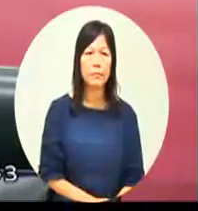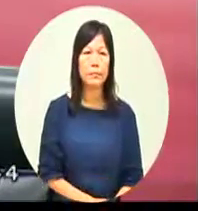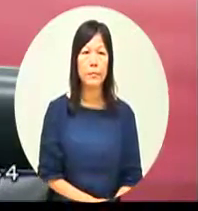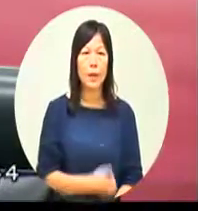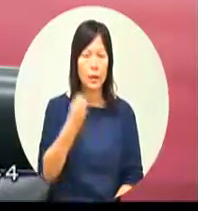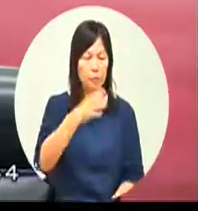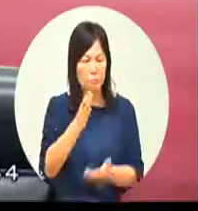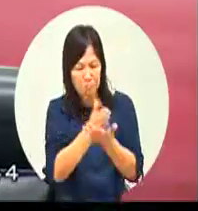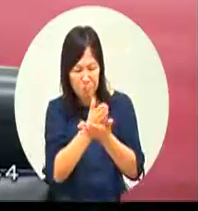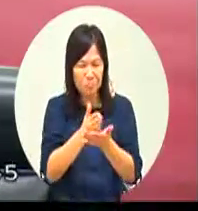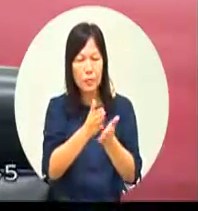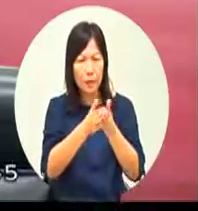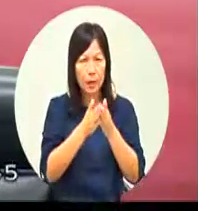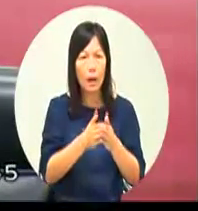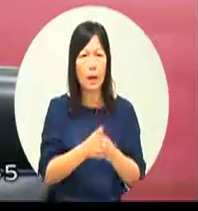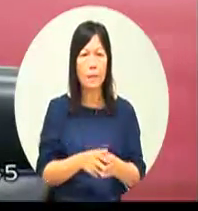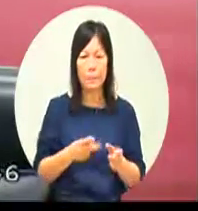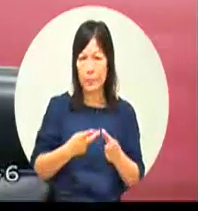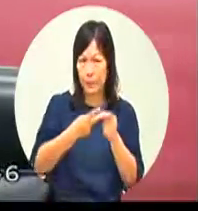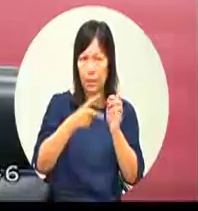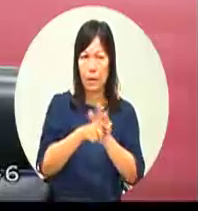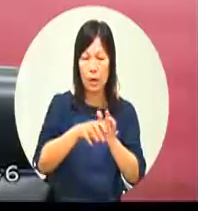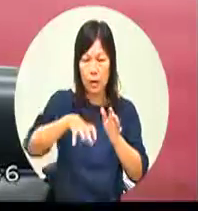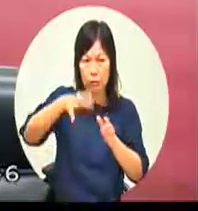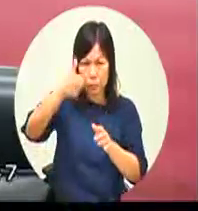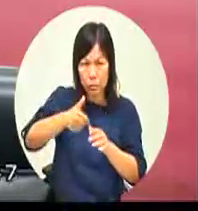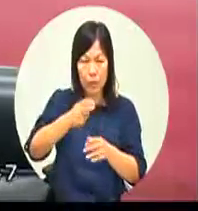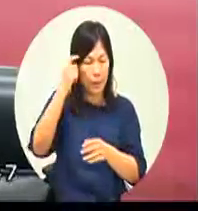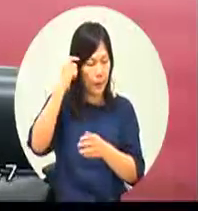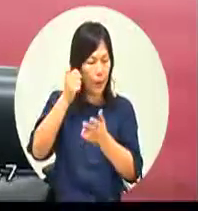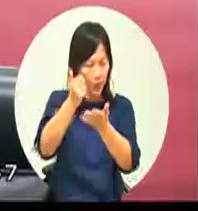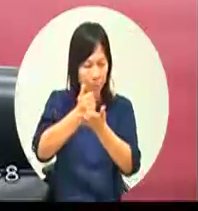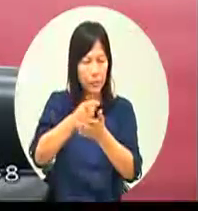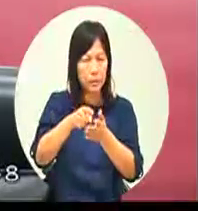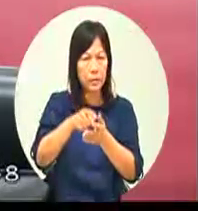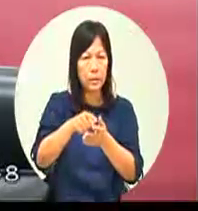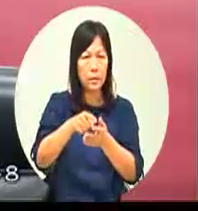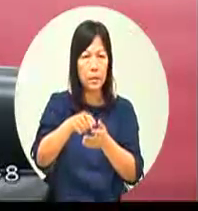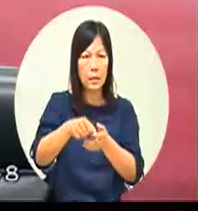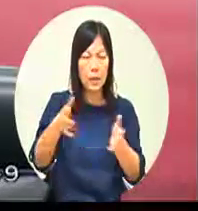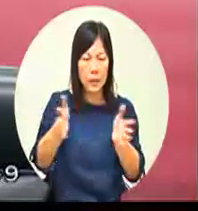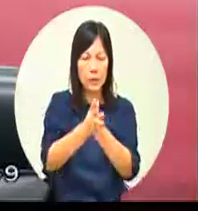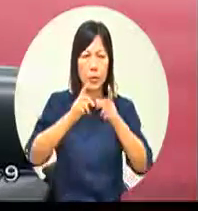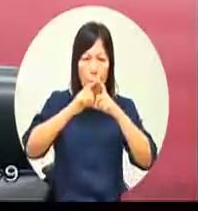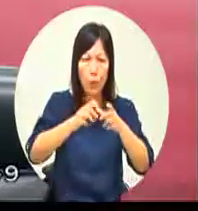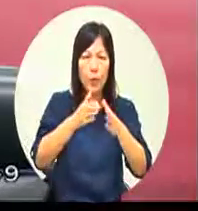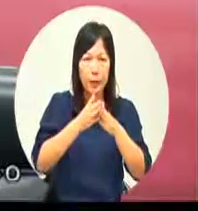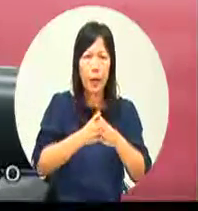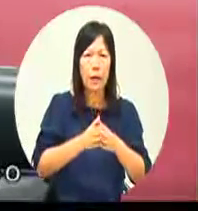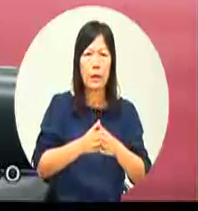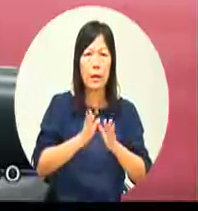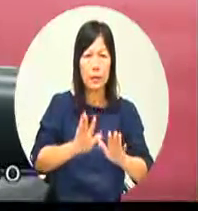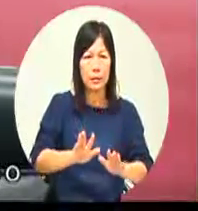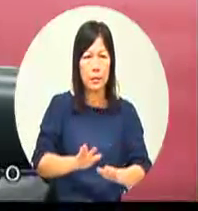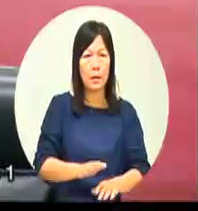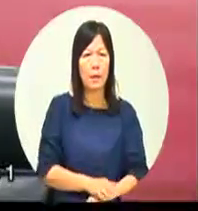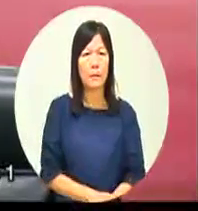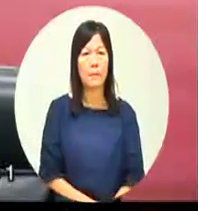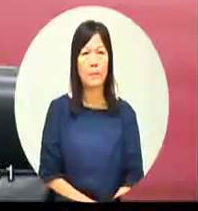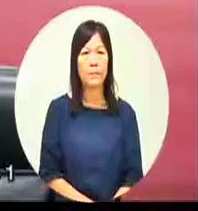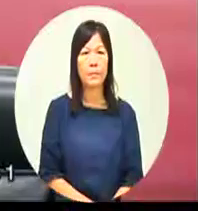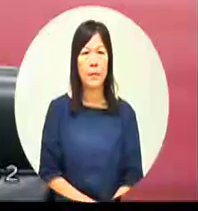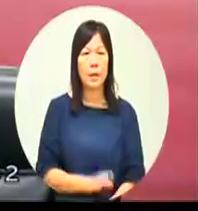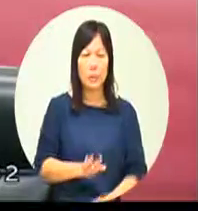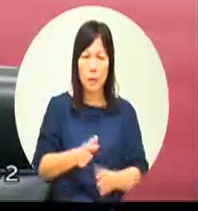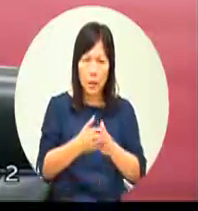重新评估一下，然后第二点，局长也请你在这个时候一并回应一下。现在我们处